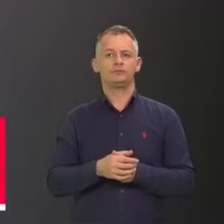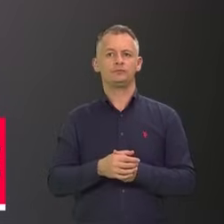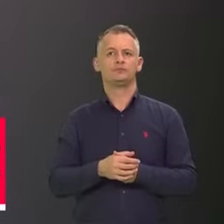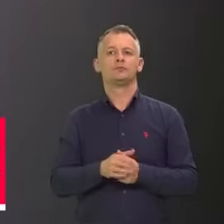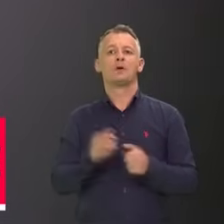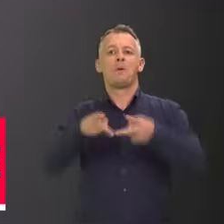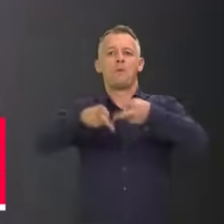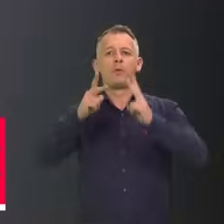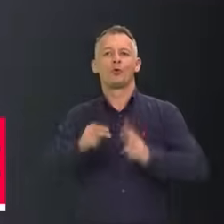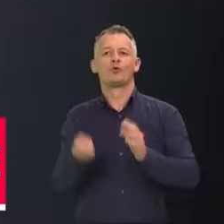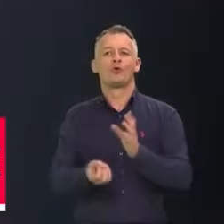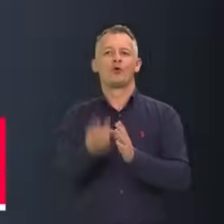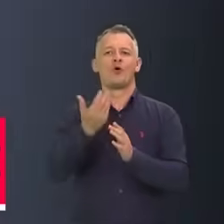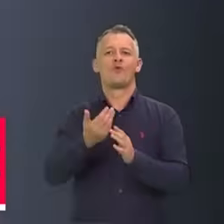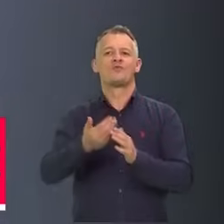Podul nou,